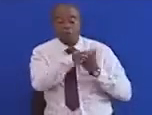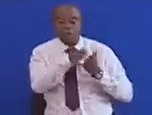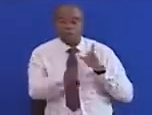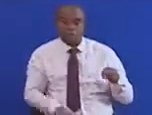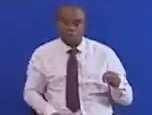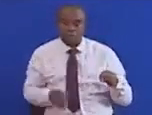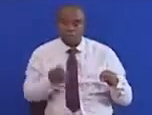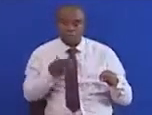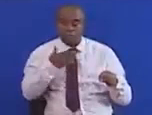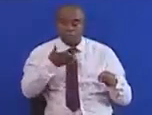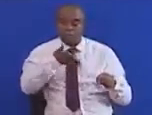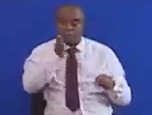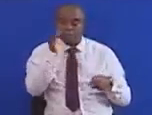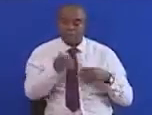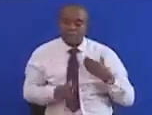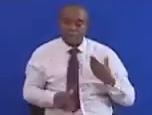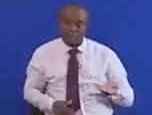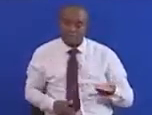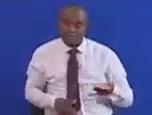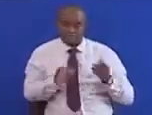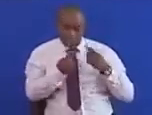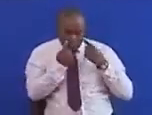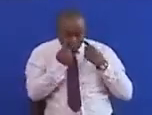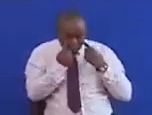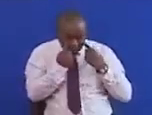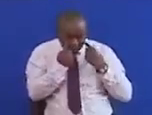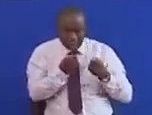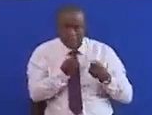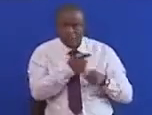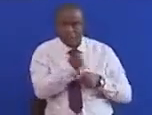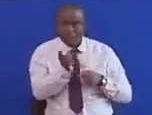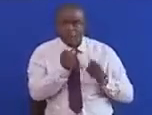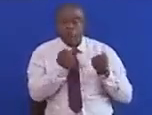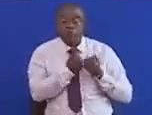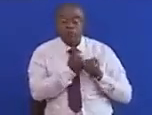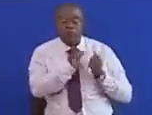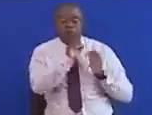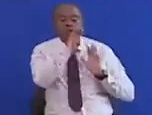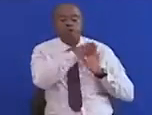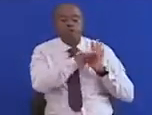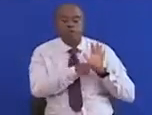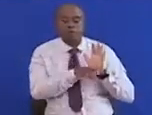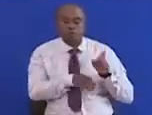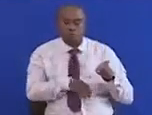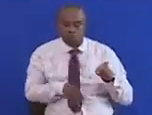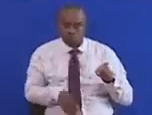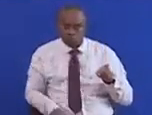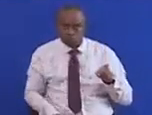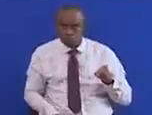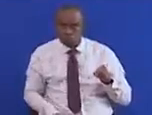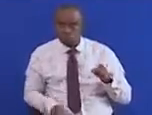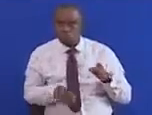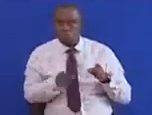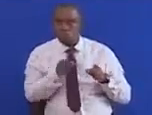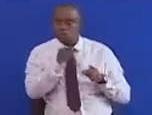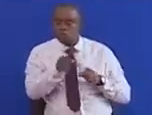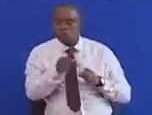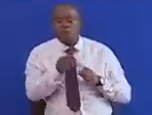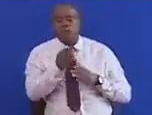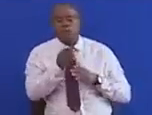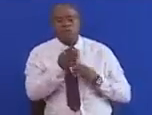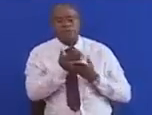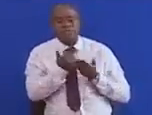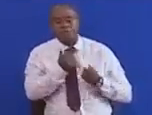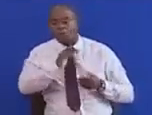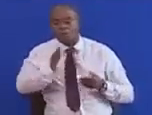kwamba serikali angalieni namna ya kutengeneza utaratibu. Sababu yoyote